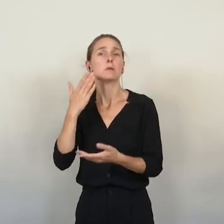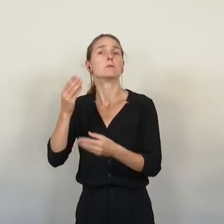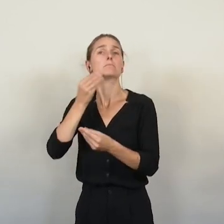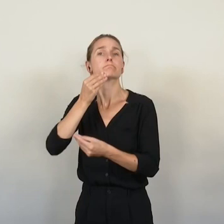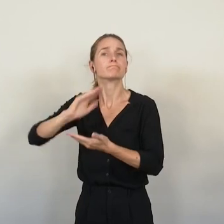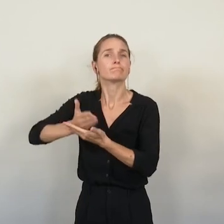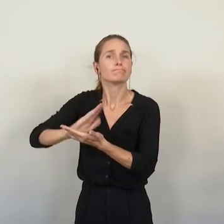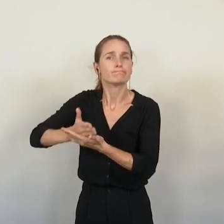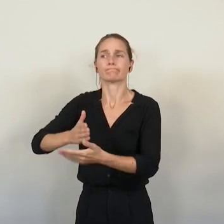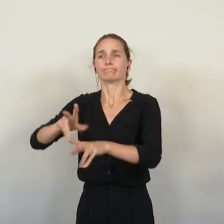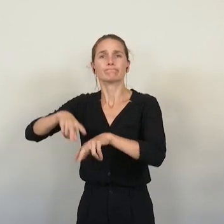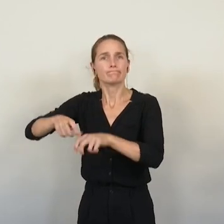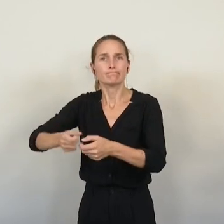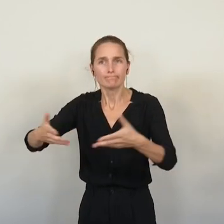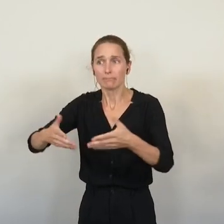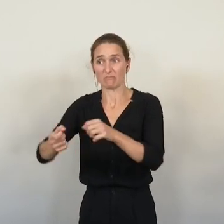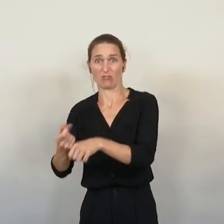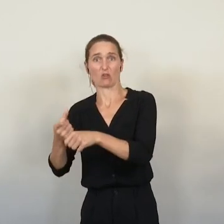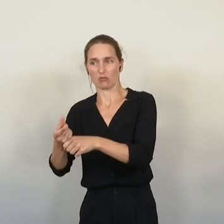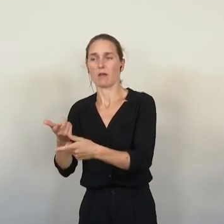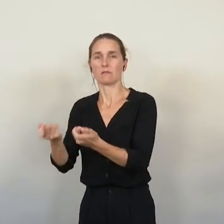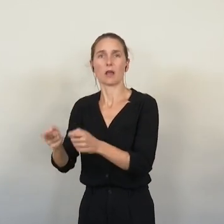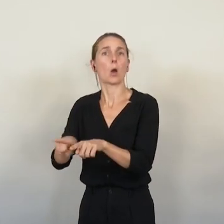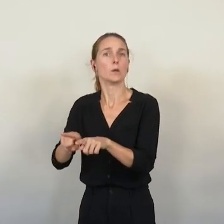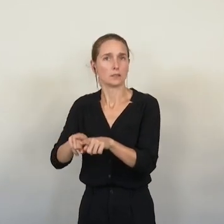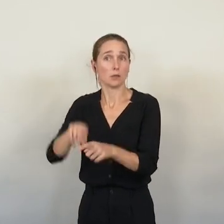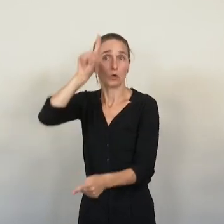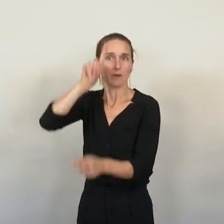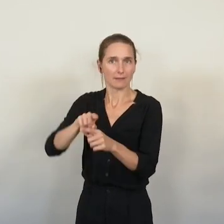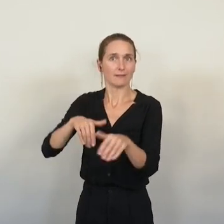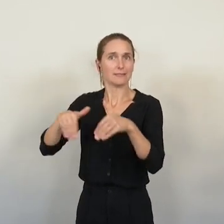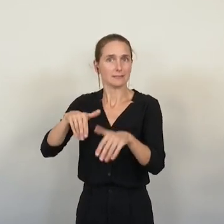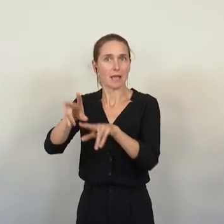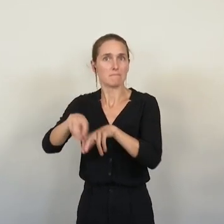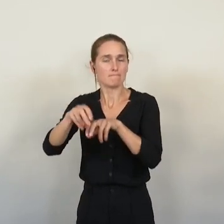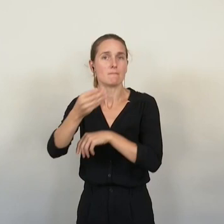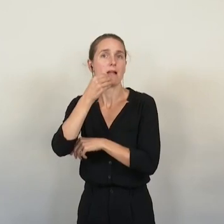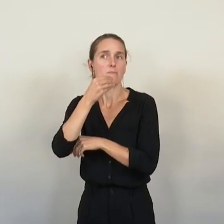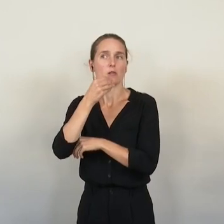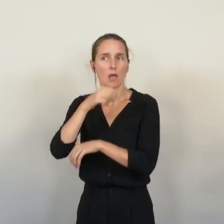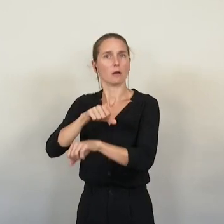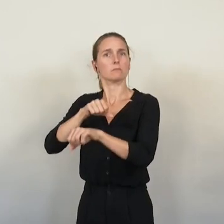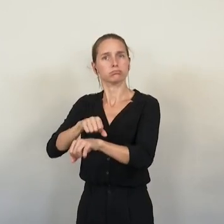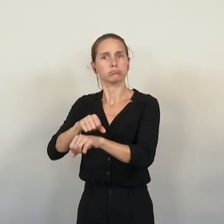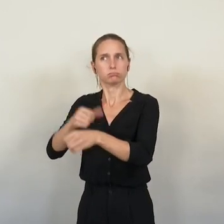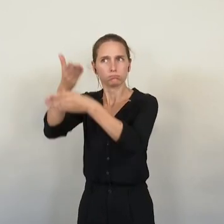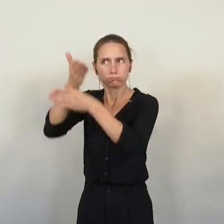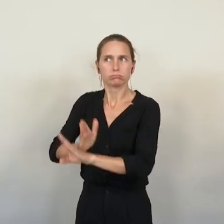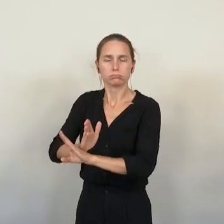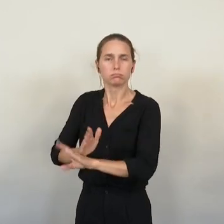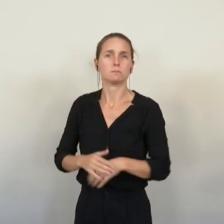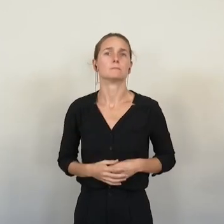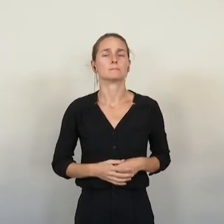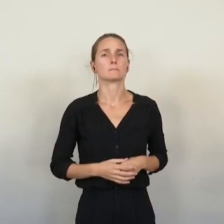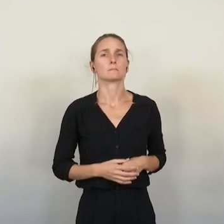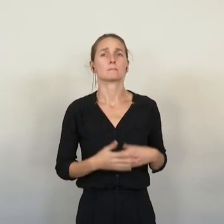initiatives qui agissent pour un système alimentaire résilient et plus particulièrement dès cet automne un soutien financé financier sera proposé aux